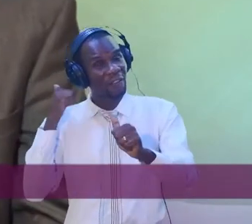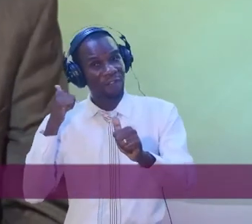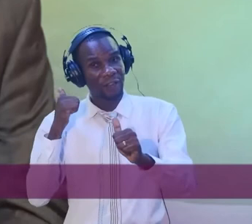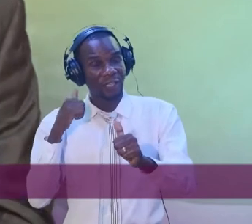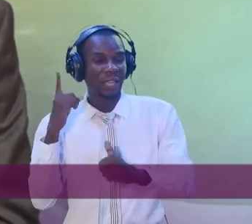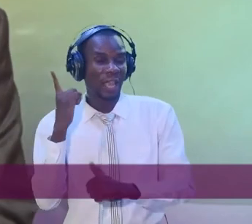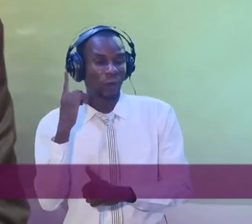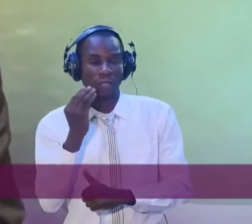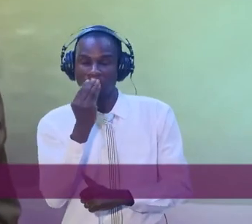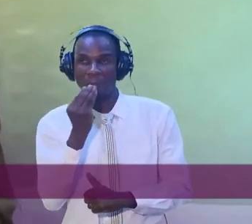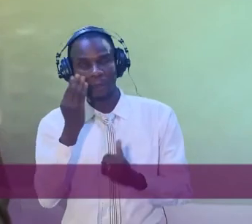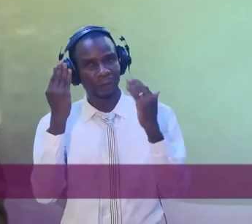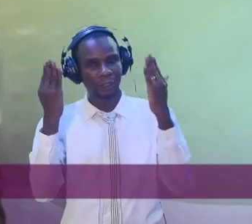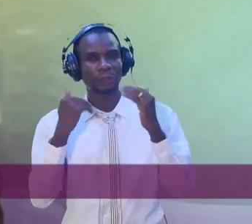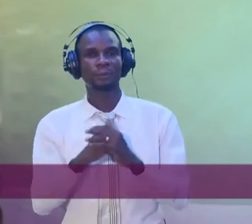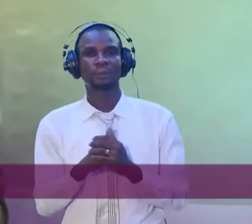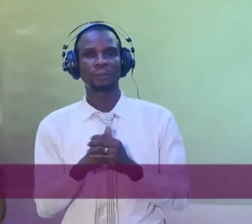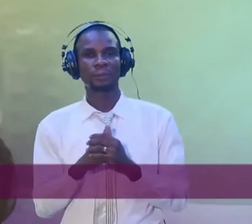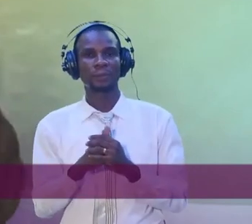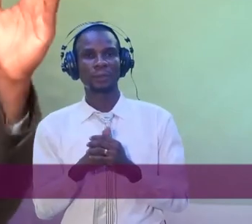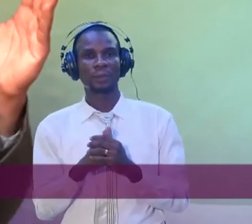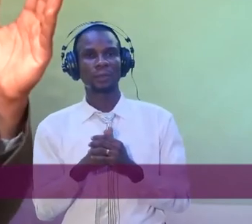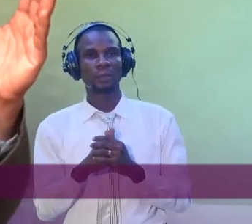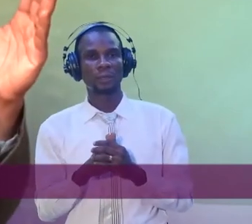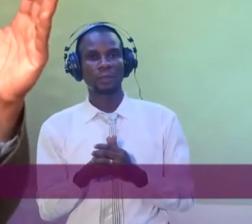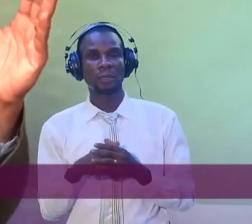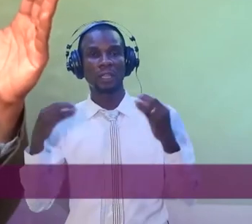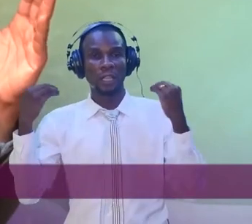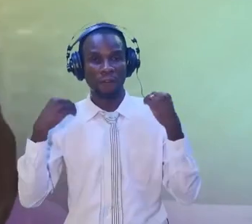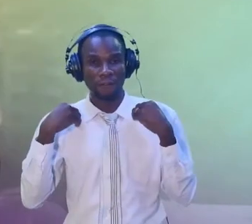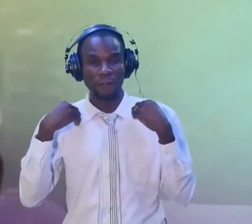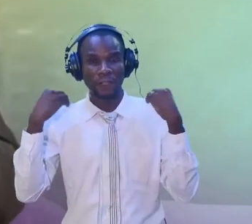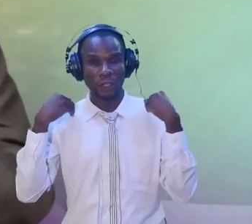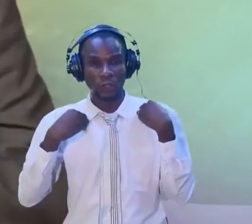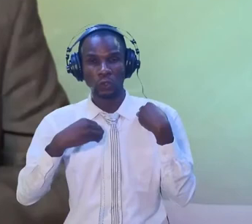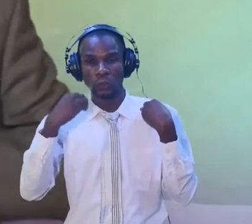Alidumu muda mrefu anapopingana na Mungu, anapokataa sauti ya Mungu.